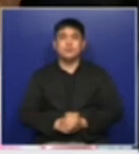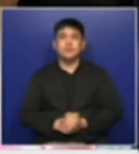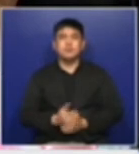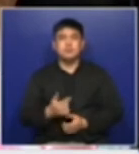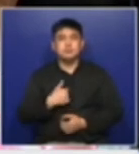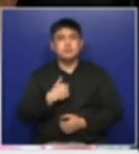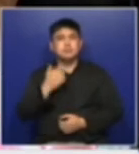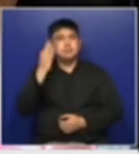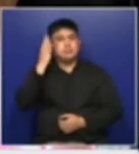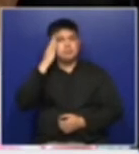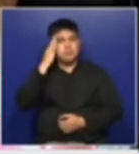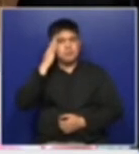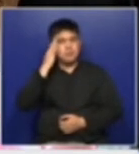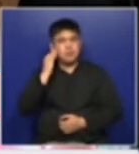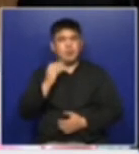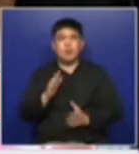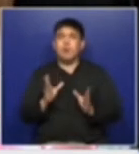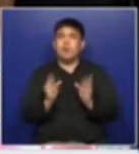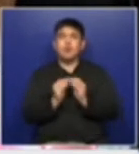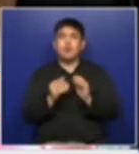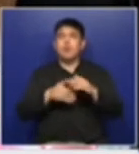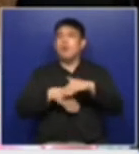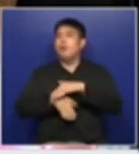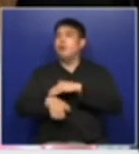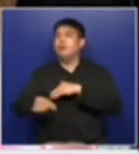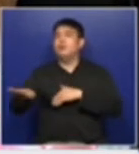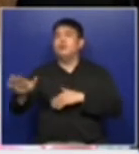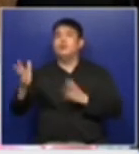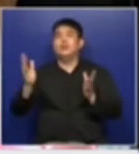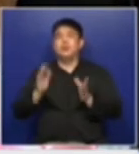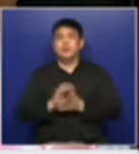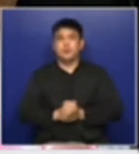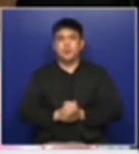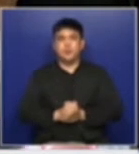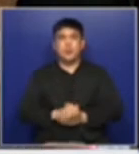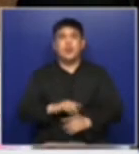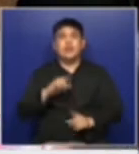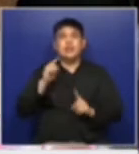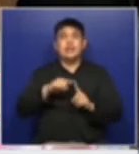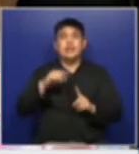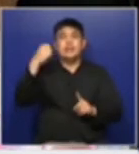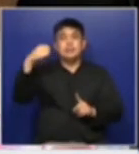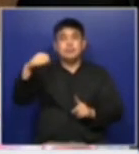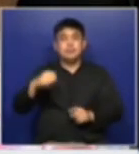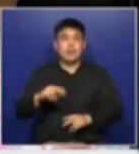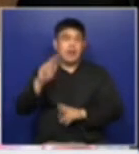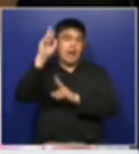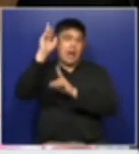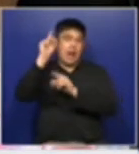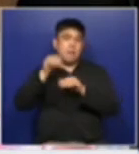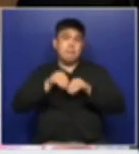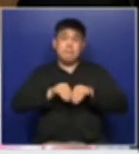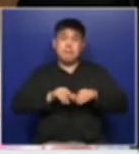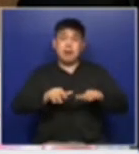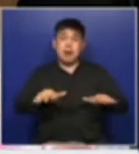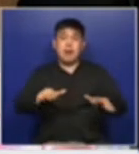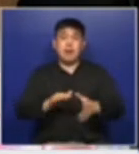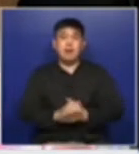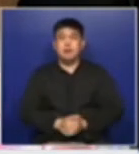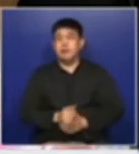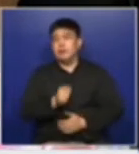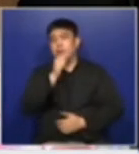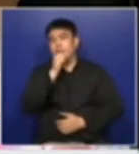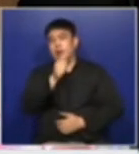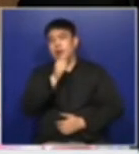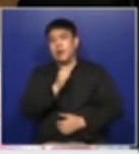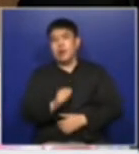ก็ออกจากห้องประชุมไปวันที่10สื่อมวลชนได้ลงข่าวคำให้สัมภาษณ์ของท่านรองนาย